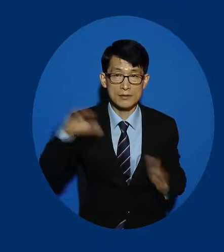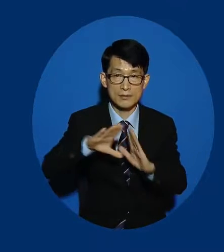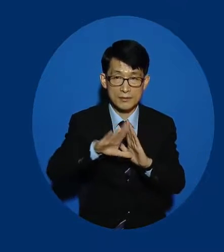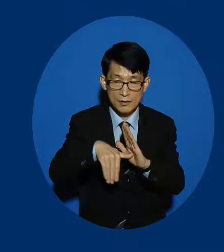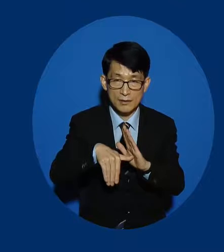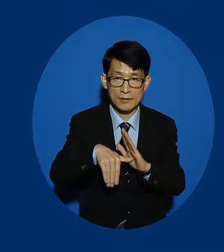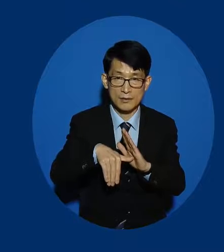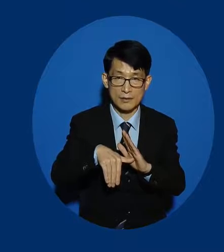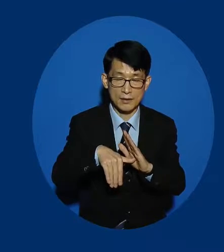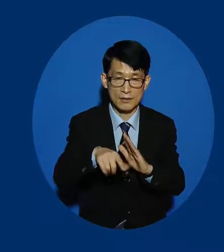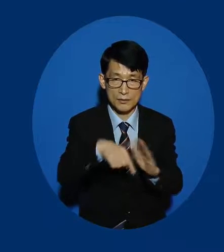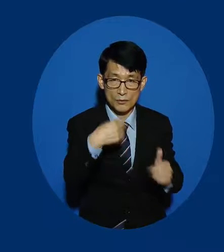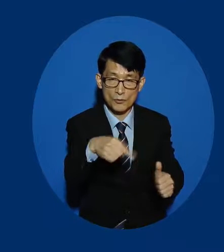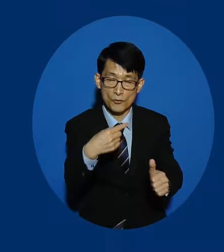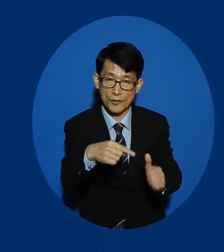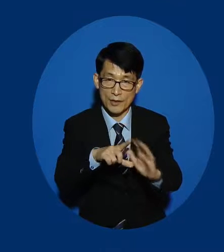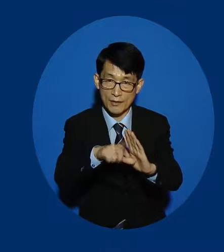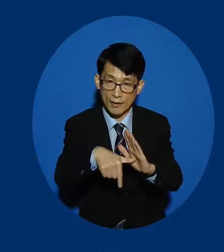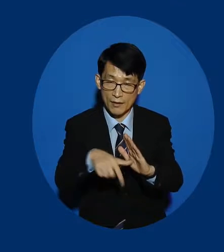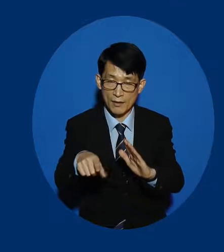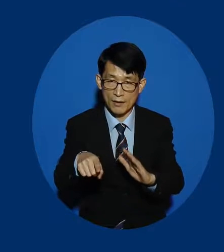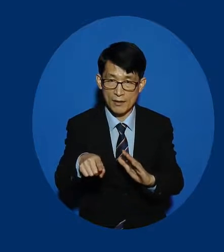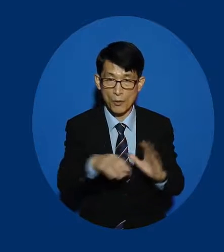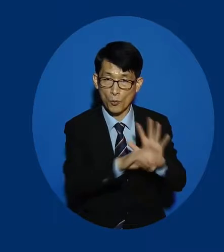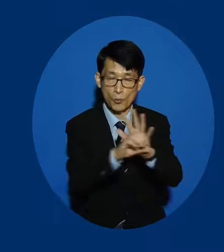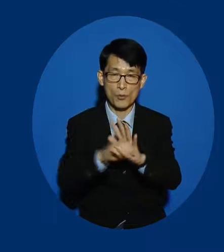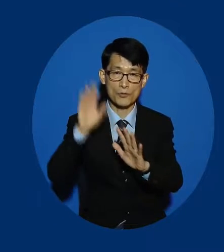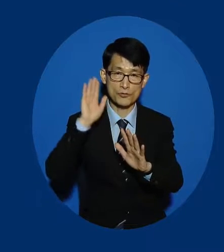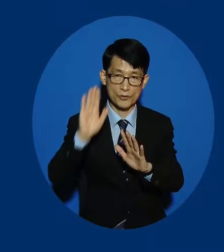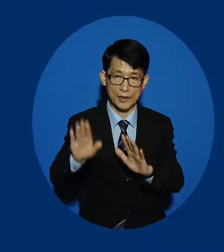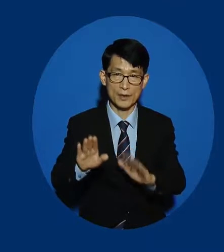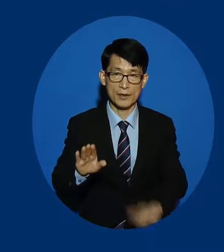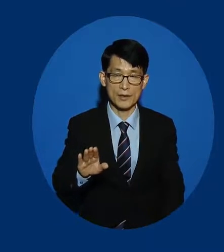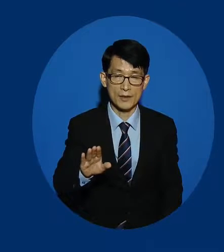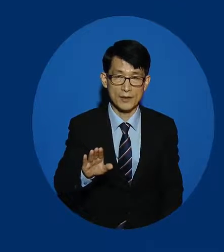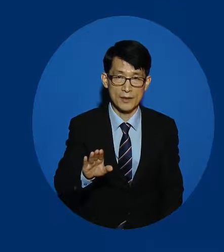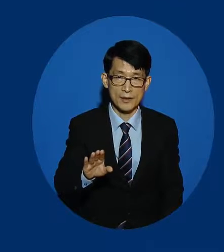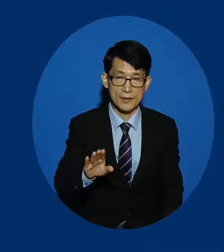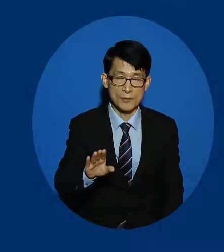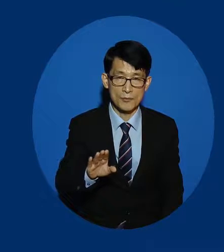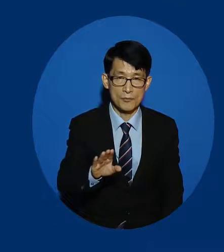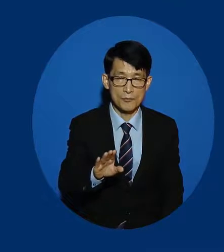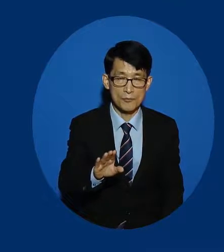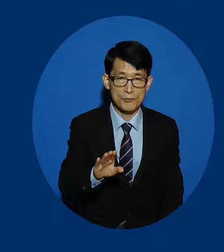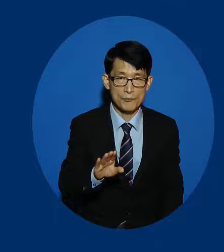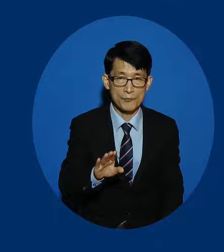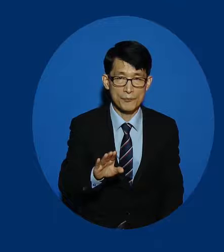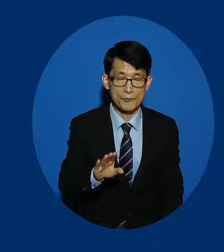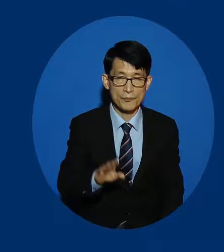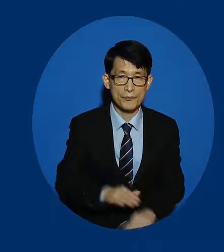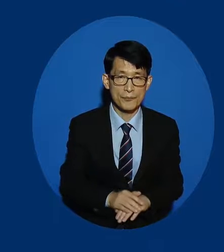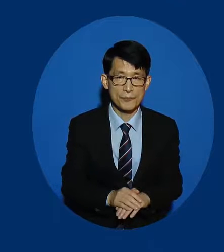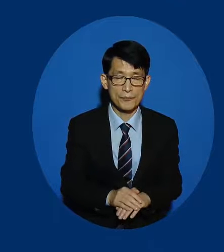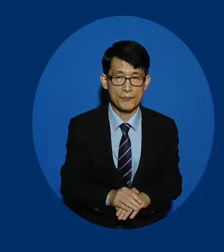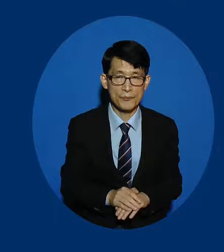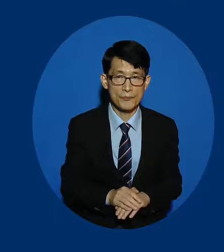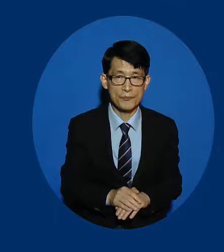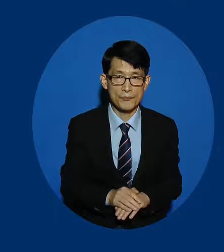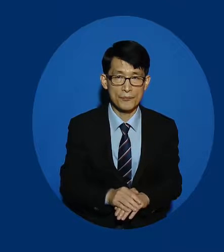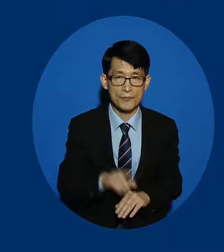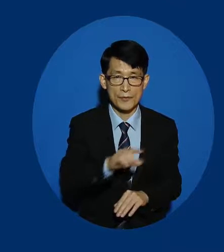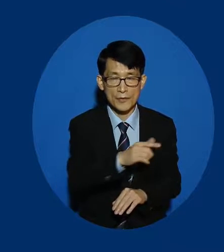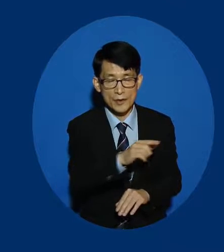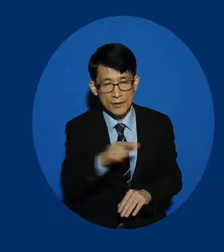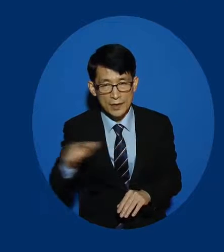있고 교육부가 이 그 코로나19 이후에 그 시민단체들의 의견도 계속 집어넣고 그러면서 학생지원센터를